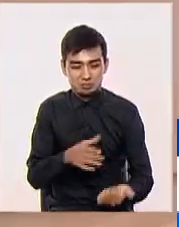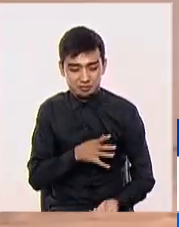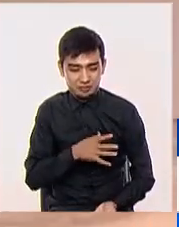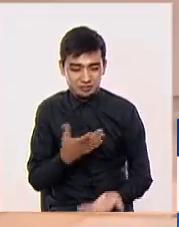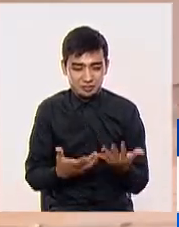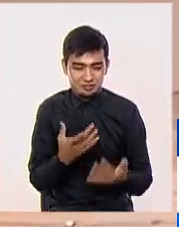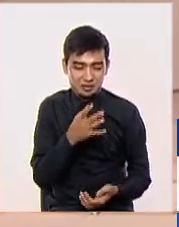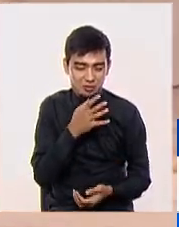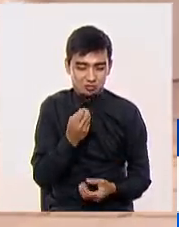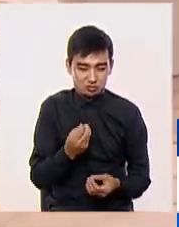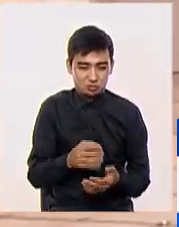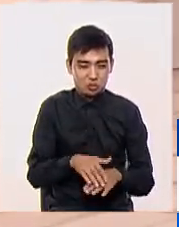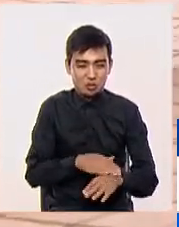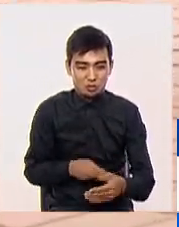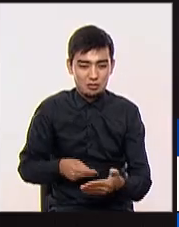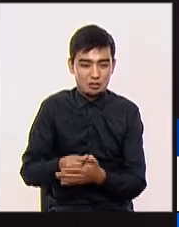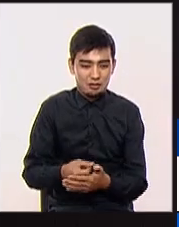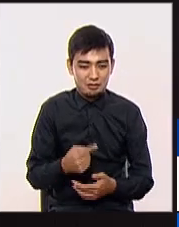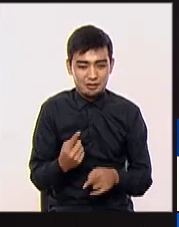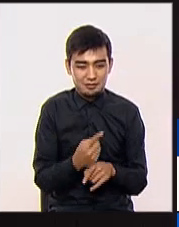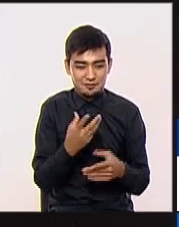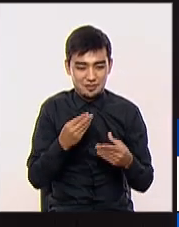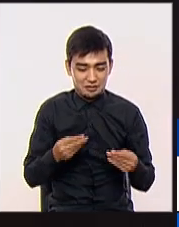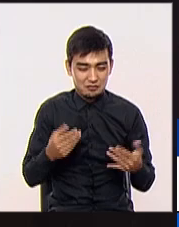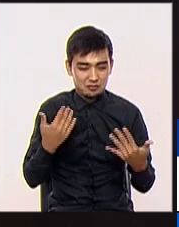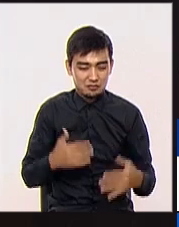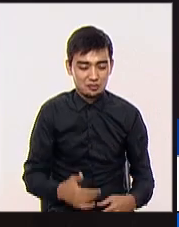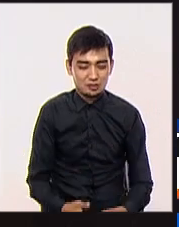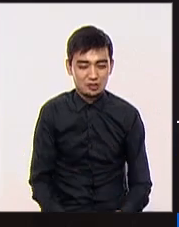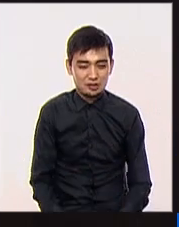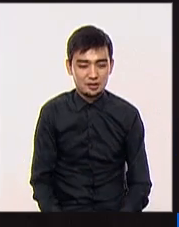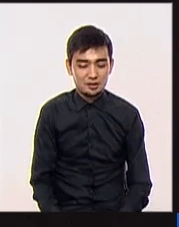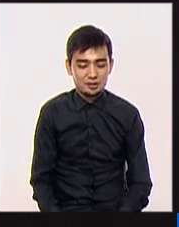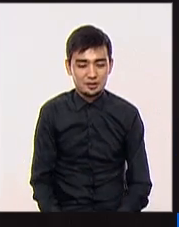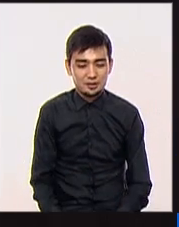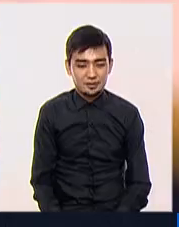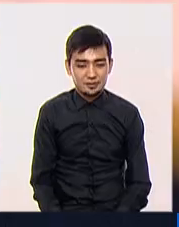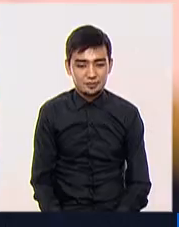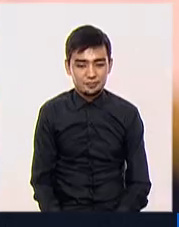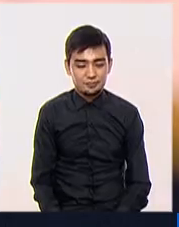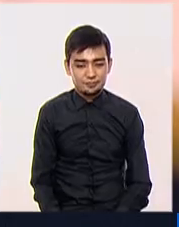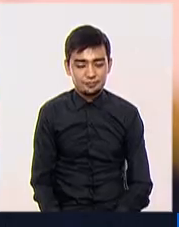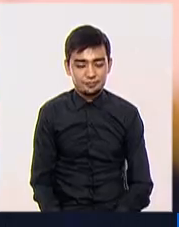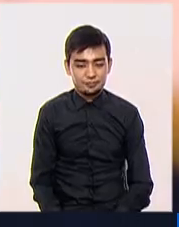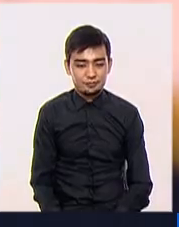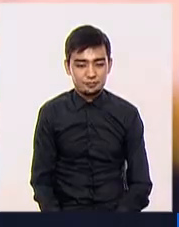лет платят банку за один вечер пафоса. Анастасия Новикова, Дурен Абзиев, Абзал Турабеков, Информбюро Шымкент.